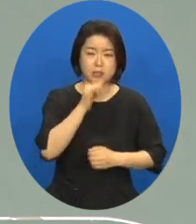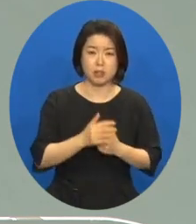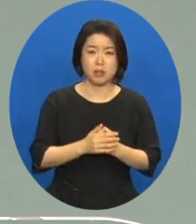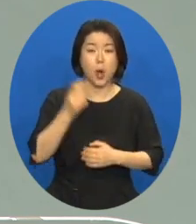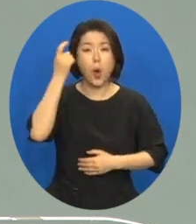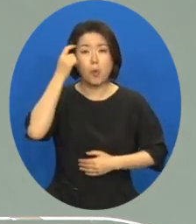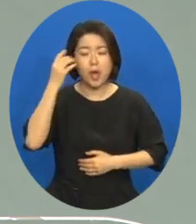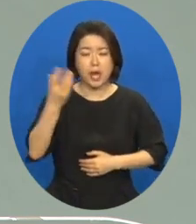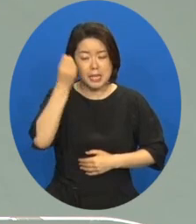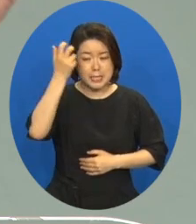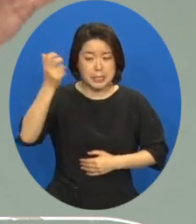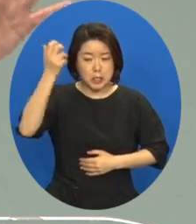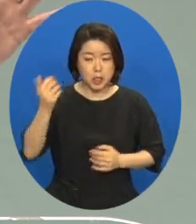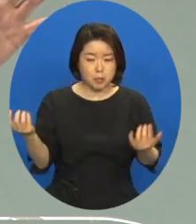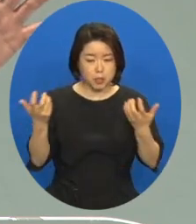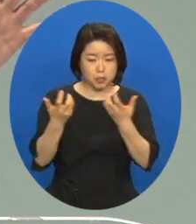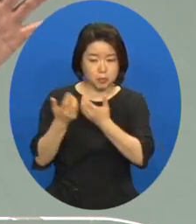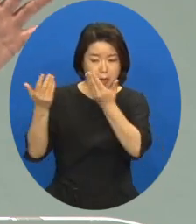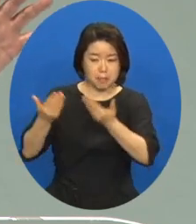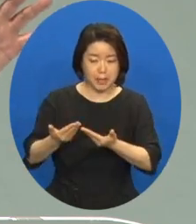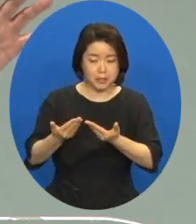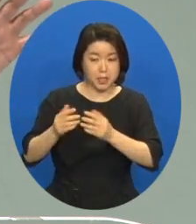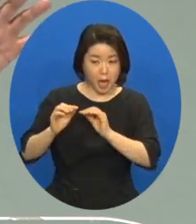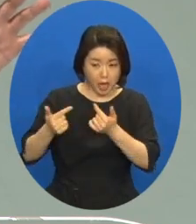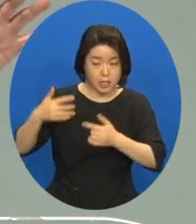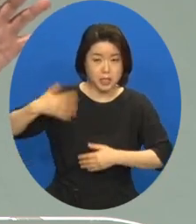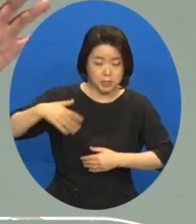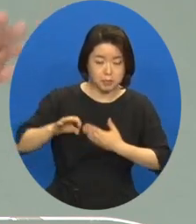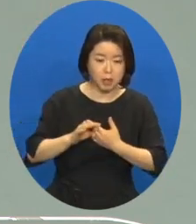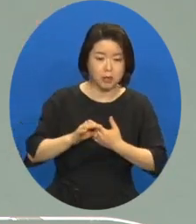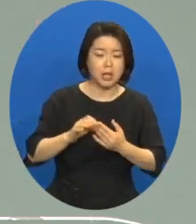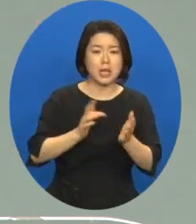성령 충만함 없이는 아무것도 하지 말라고 그랬으니까 하나님께서.